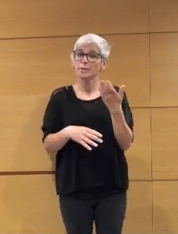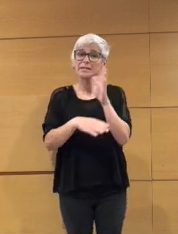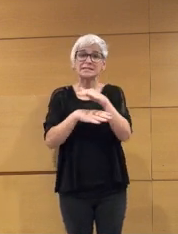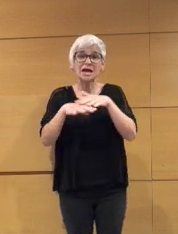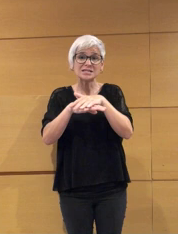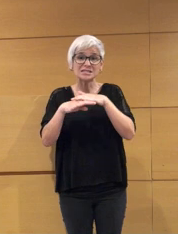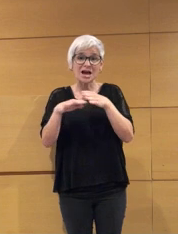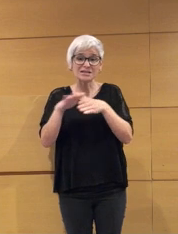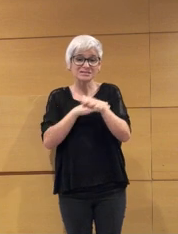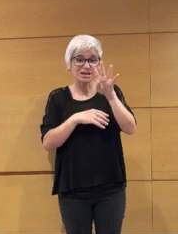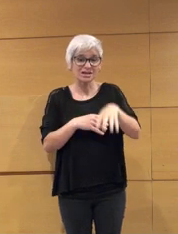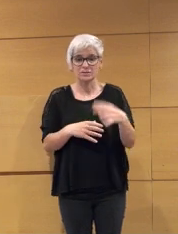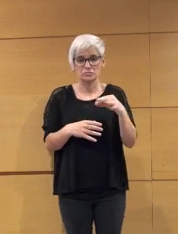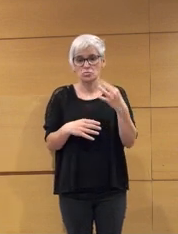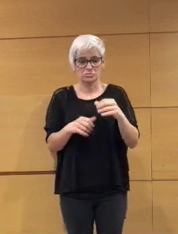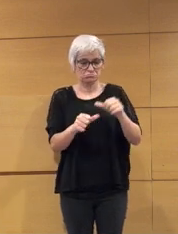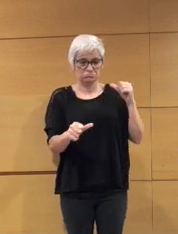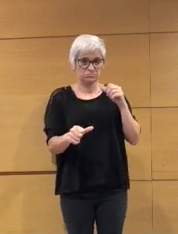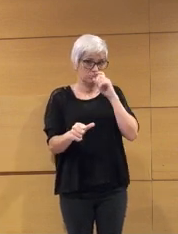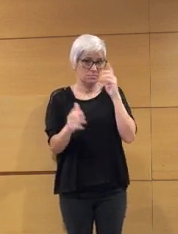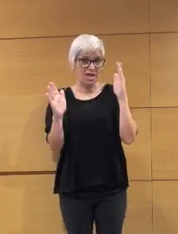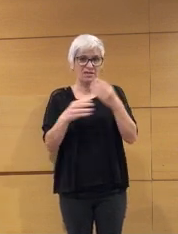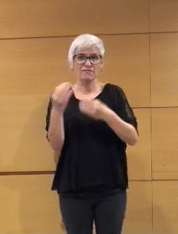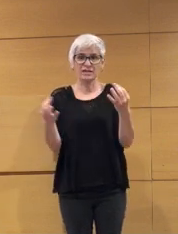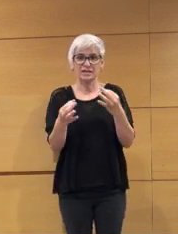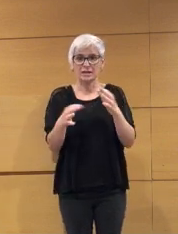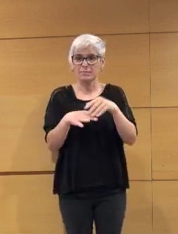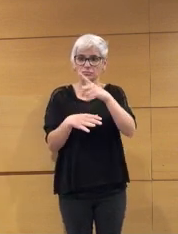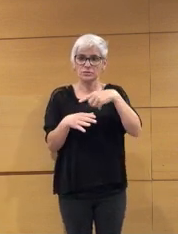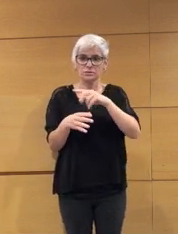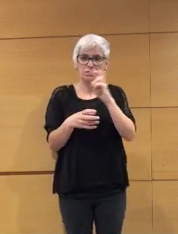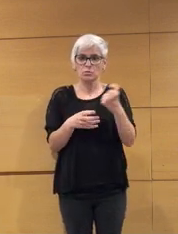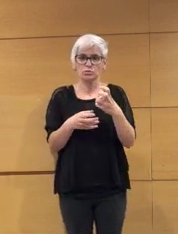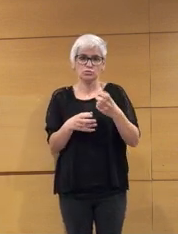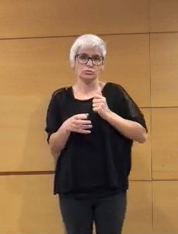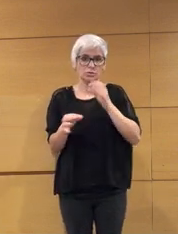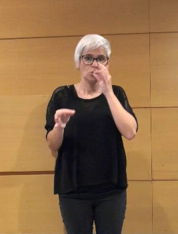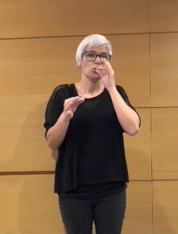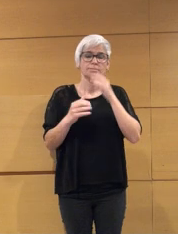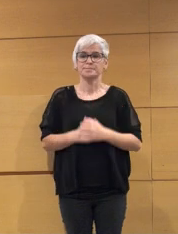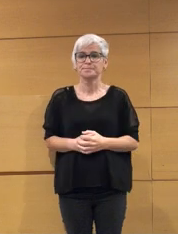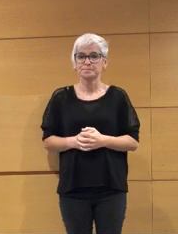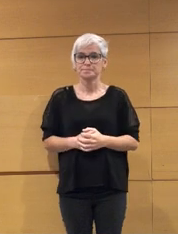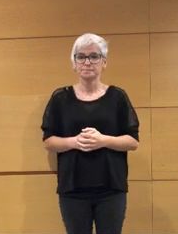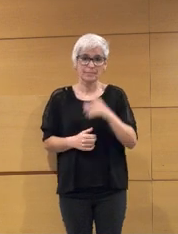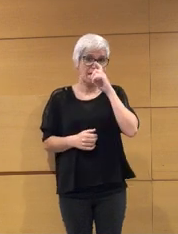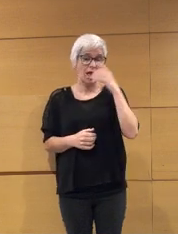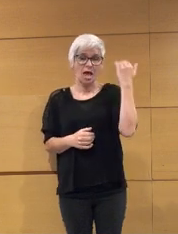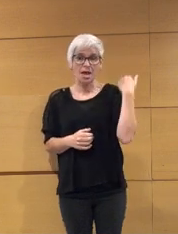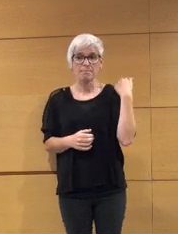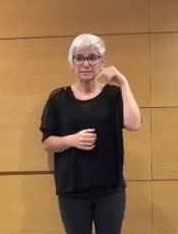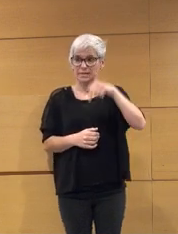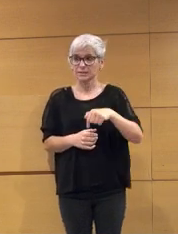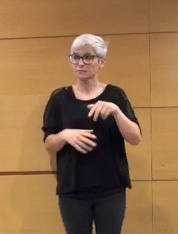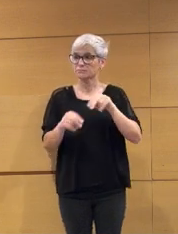la xarxa, és explicar-vos allò que hem fet aquest primer any perquè en podeu extreure recursos. L'any passat, quan era aquí, vaig